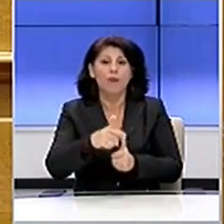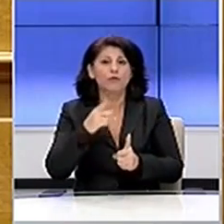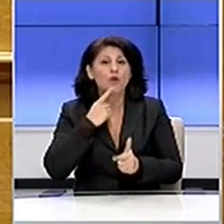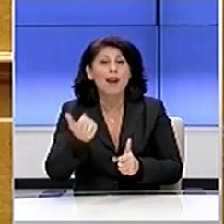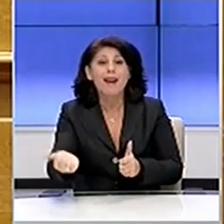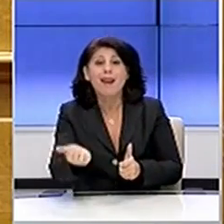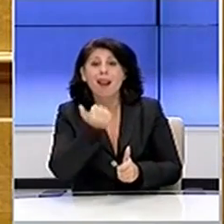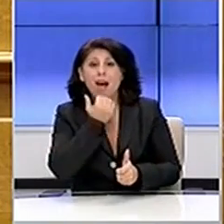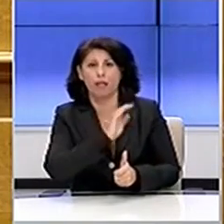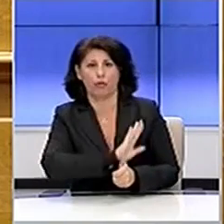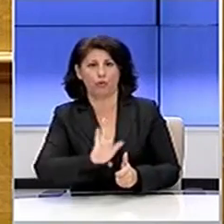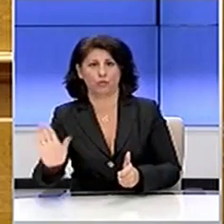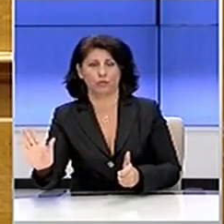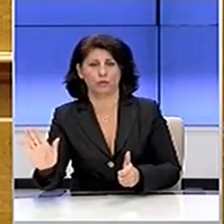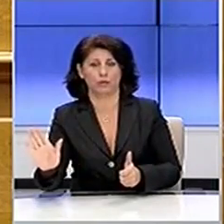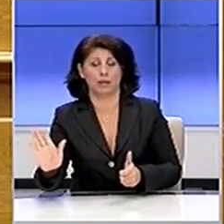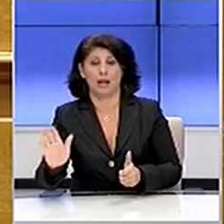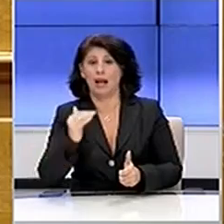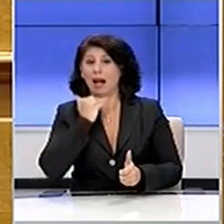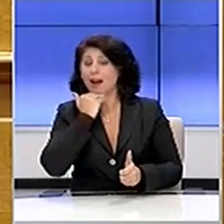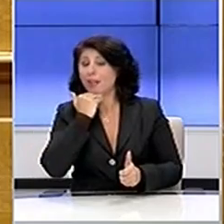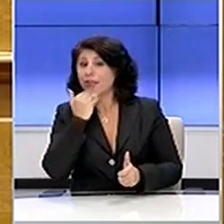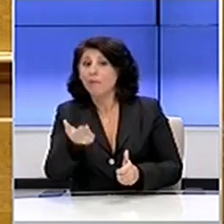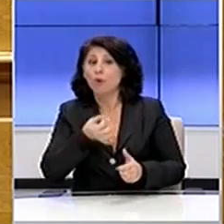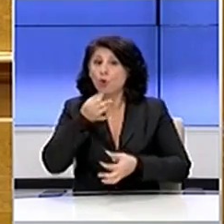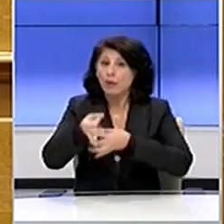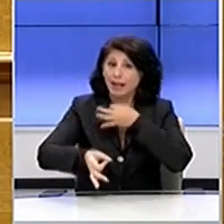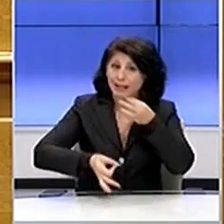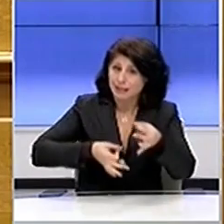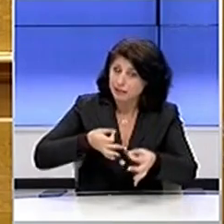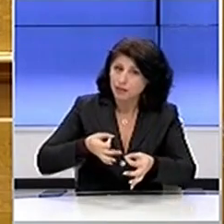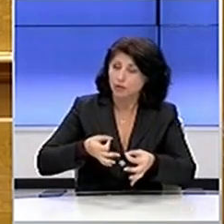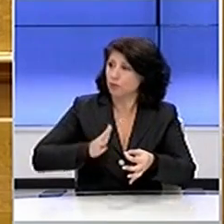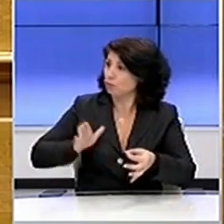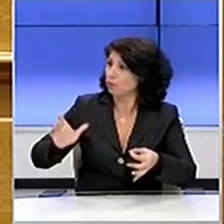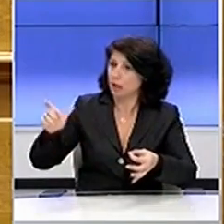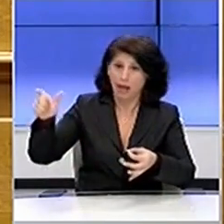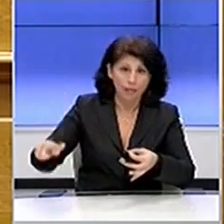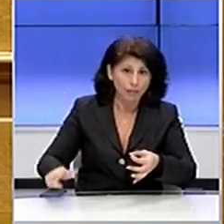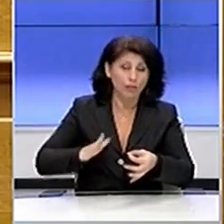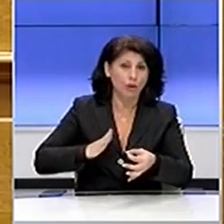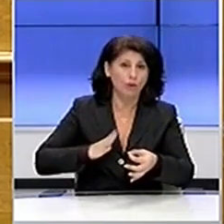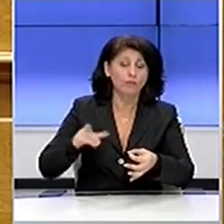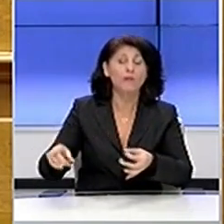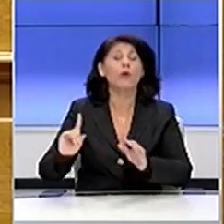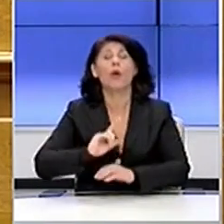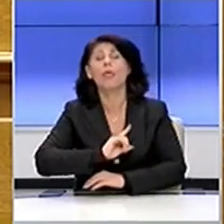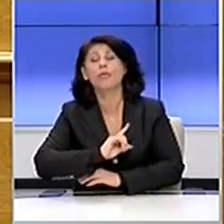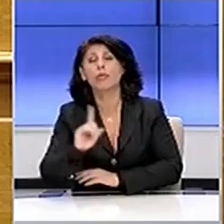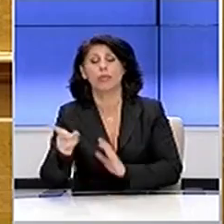δραματικό αν συμβεί. Αν λοιπόν δεν μπορώ να το εξηγήσω στους συμπολίτες μου ότι αυτό είναι κάτι το οποίο δεν πρέπει να